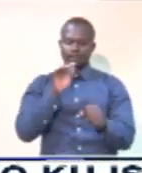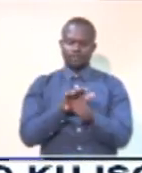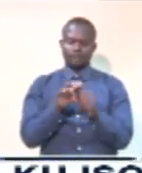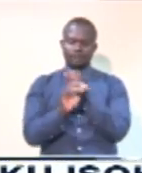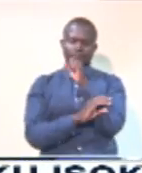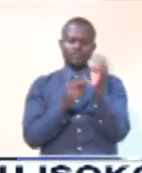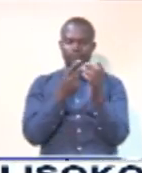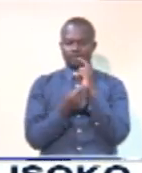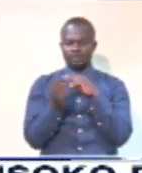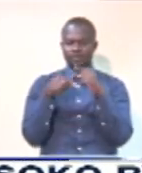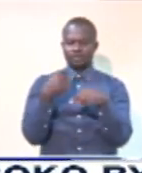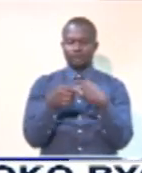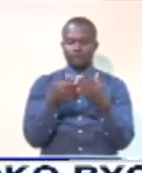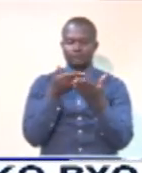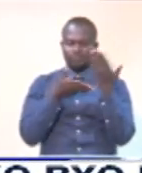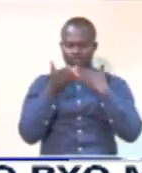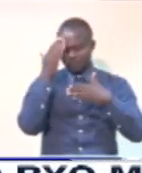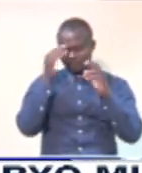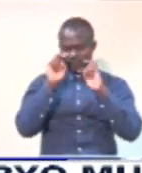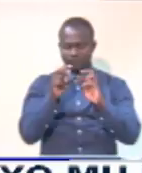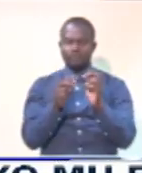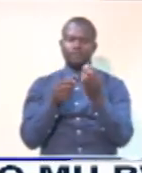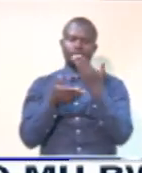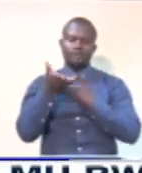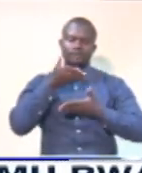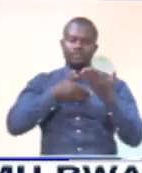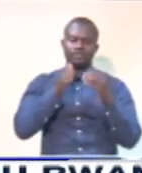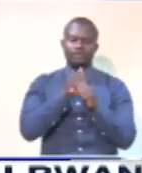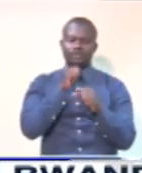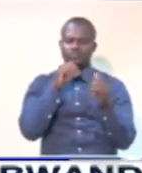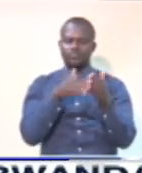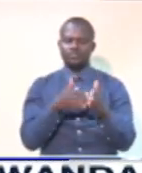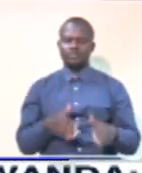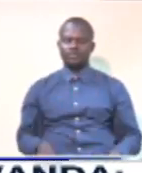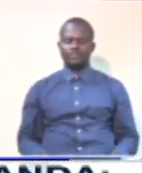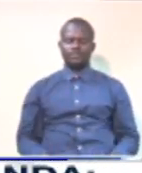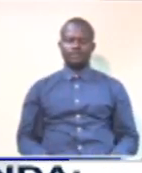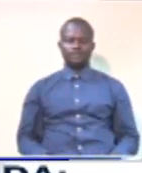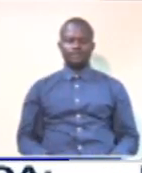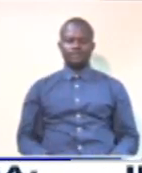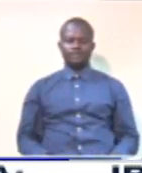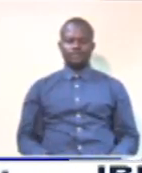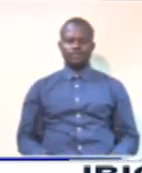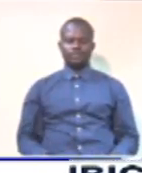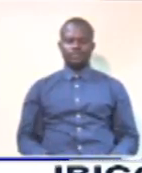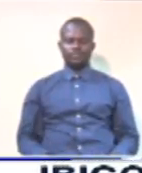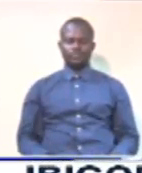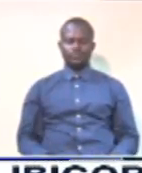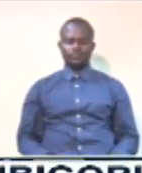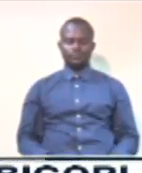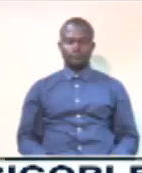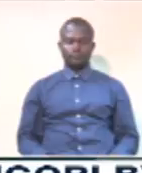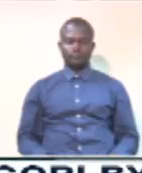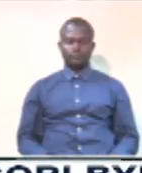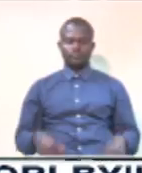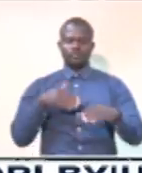ibihugu byombi bikomeje ibiganiro kugira ngo buhahirane bukorwe nta nkomyi. Freddy Ruterana na Shimimane Jean Marie Vianney. Mayo ku